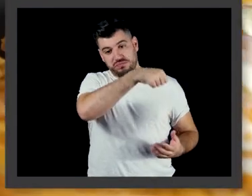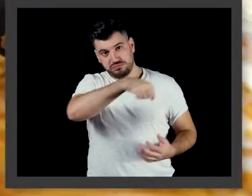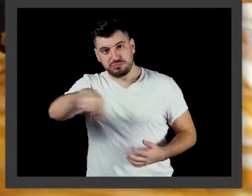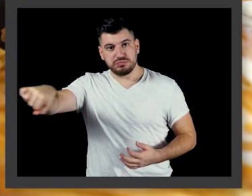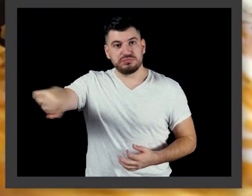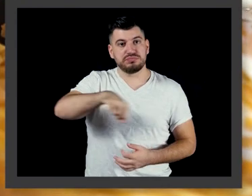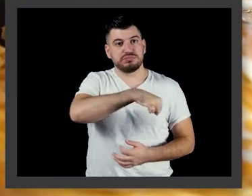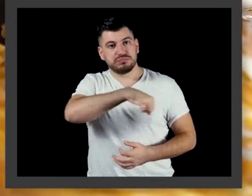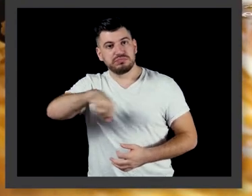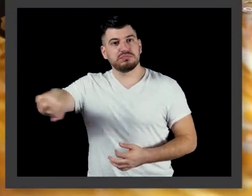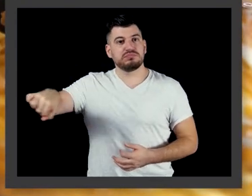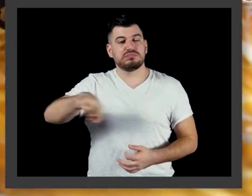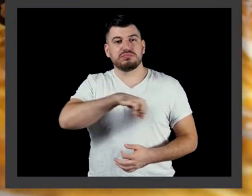μας.